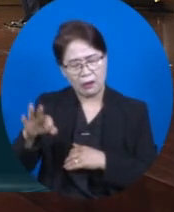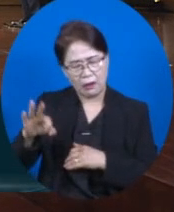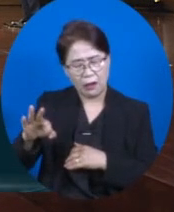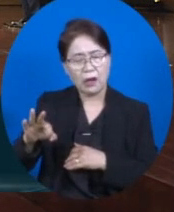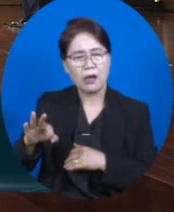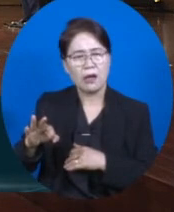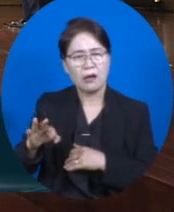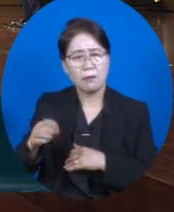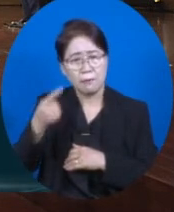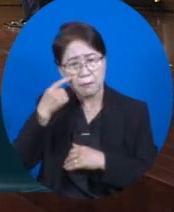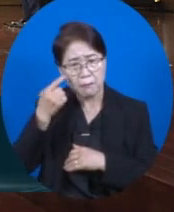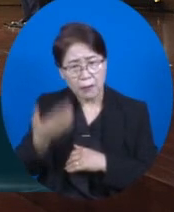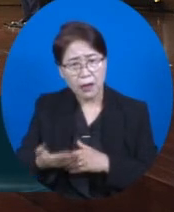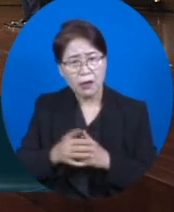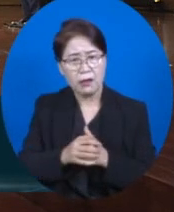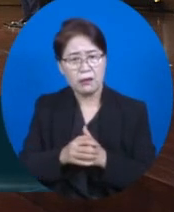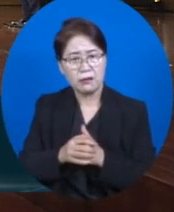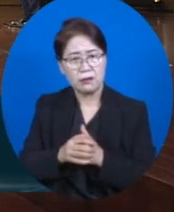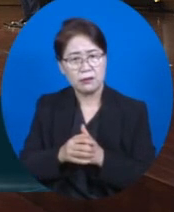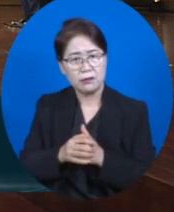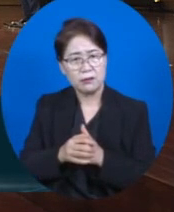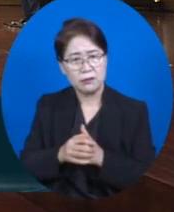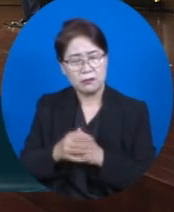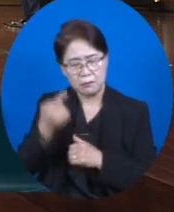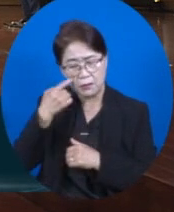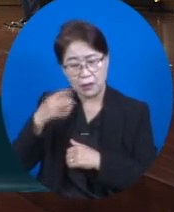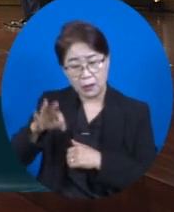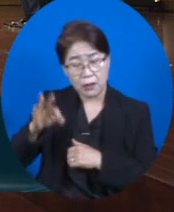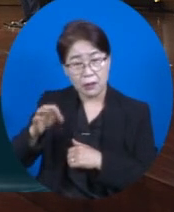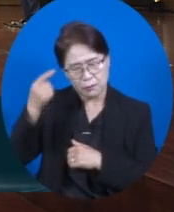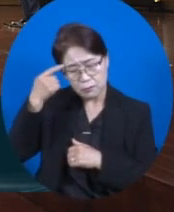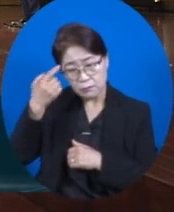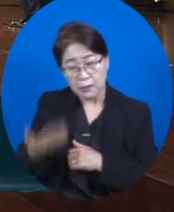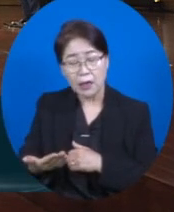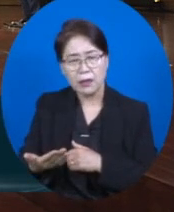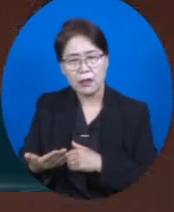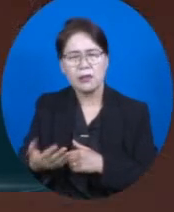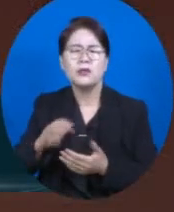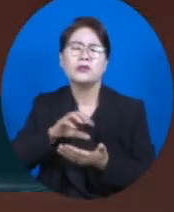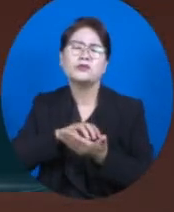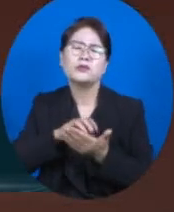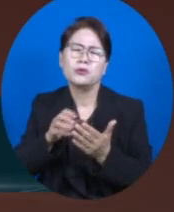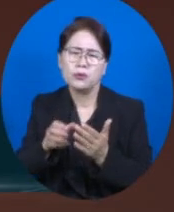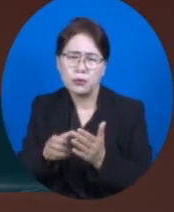없지 아니하냐 너희 눈에 보잘 것 없이 아니하냐라고 말할만큼